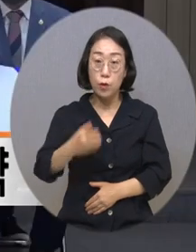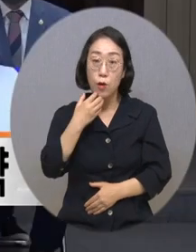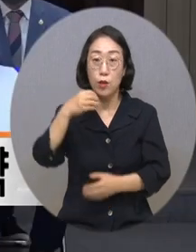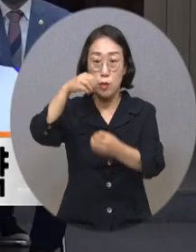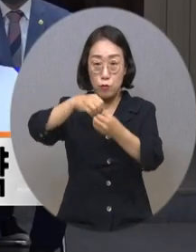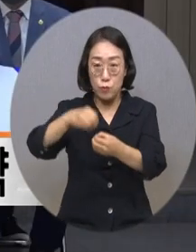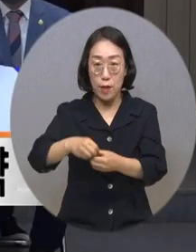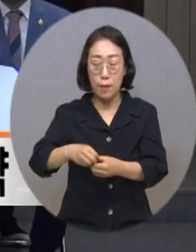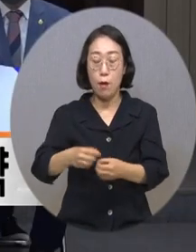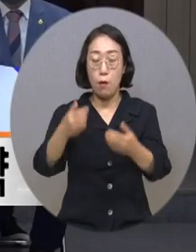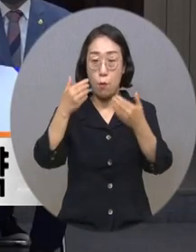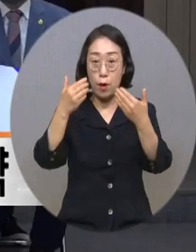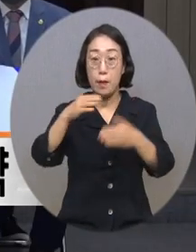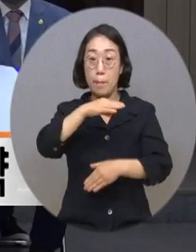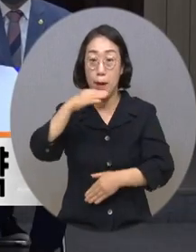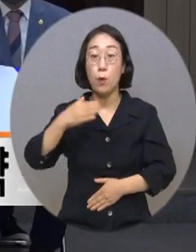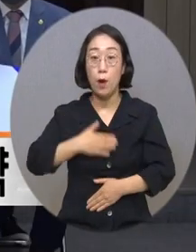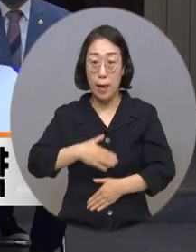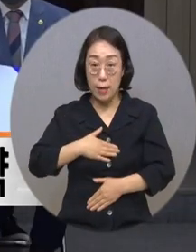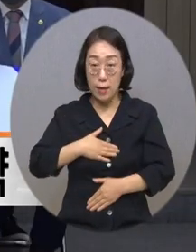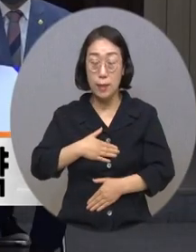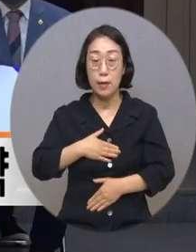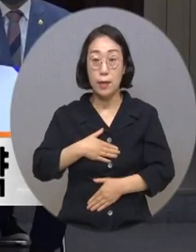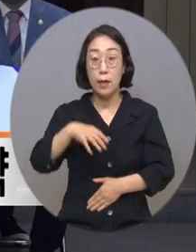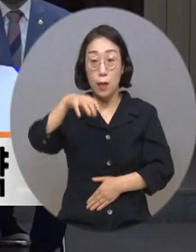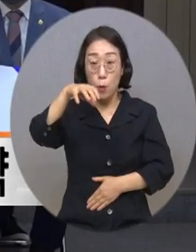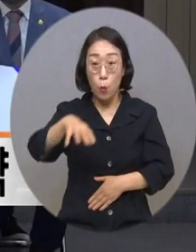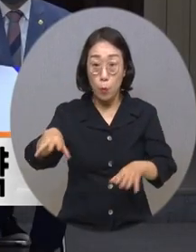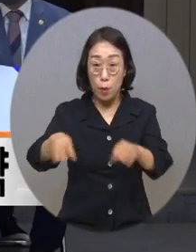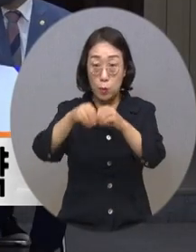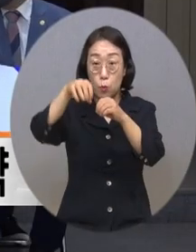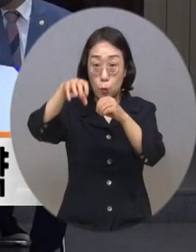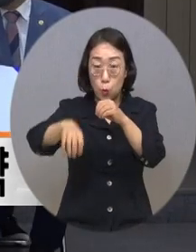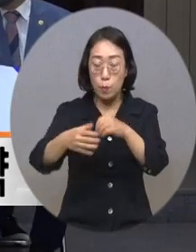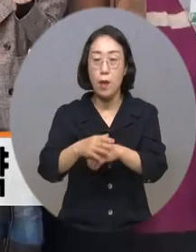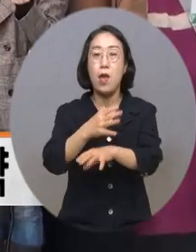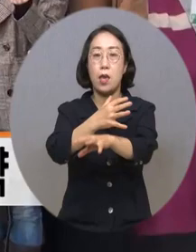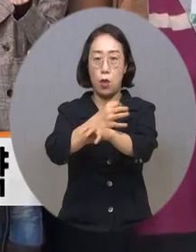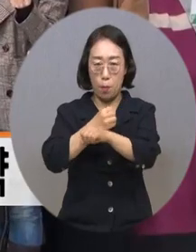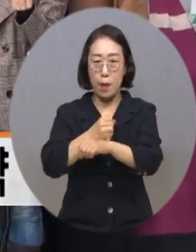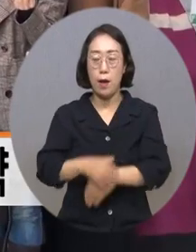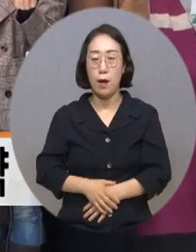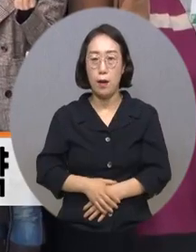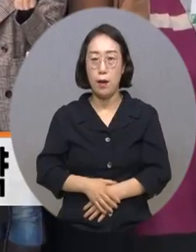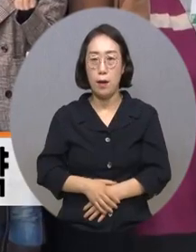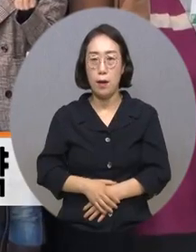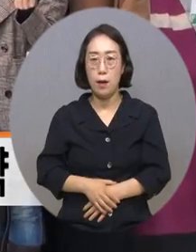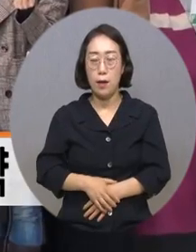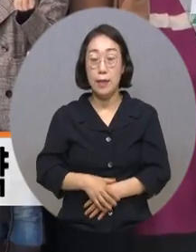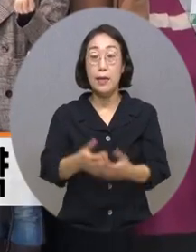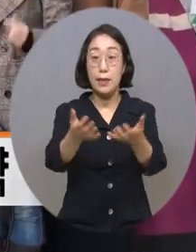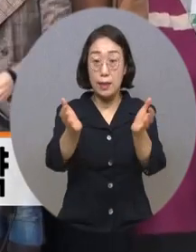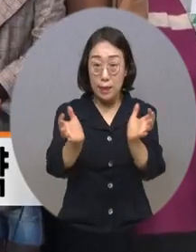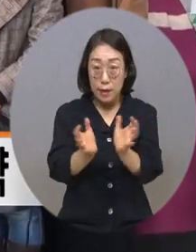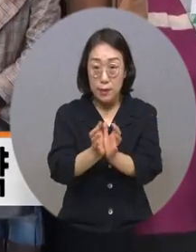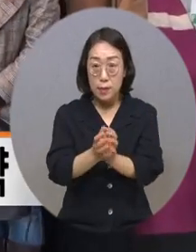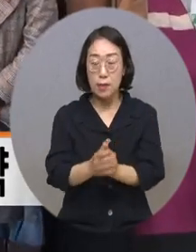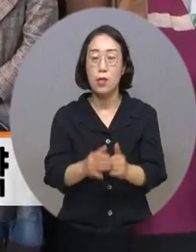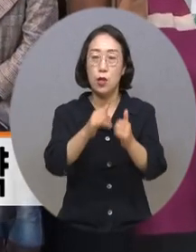운동본부는 지역의 주요 의료기관과 업무 협약을 맺었습니다. 경문유는 역사, 문화, 교육